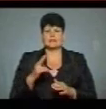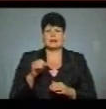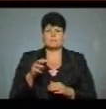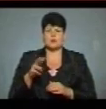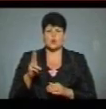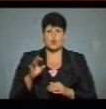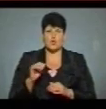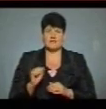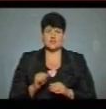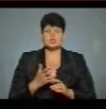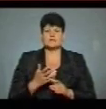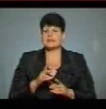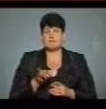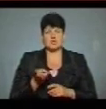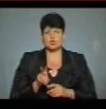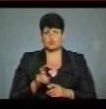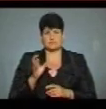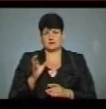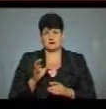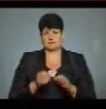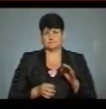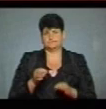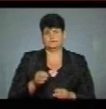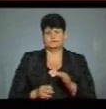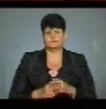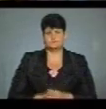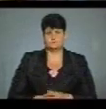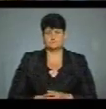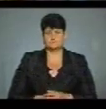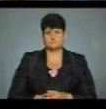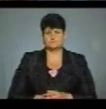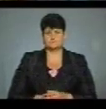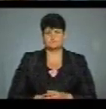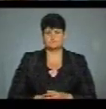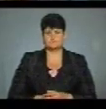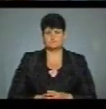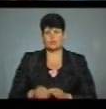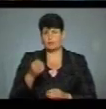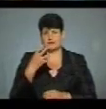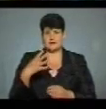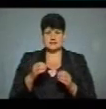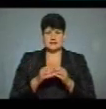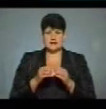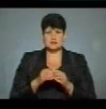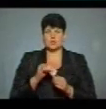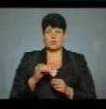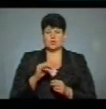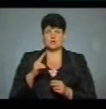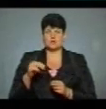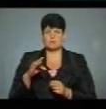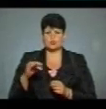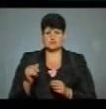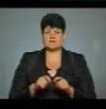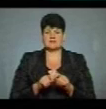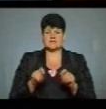Сергія Терендеха, не з'явився на слухання. Подробиці у сюжеті. О 15:10 суддя Юрій Дзюбановський